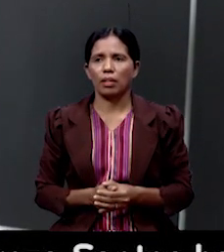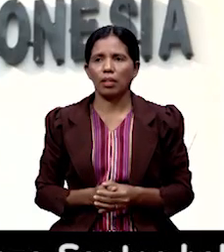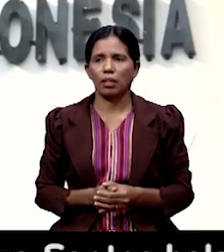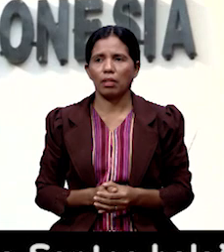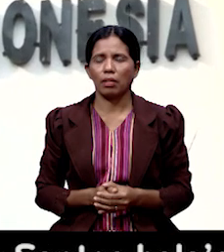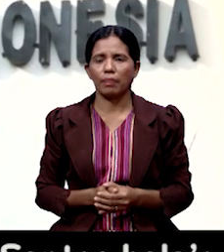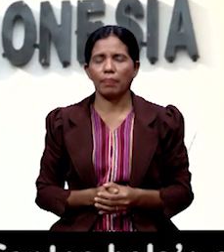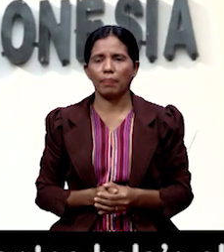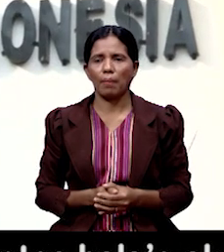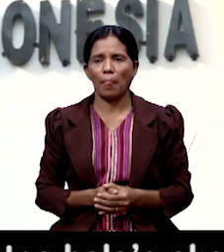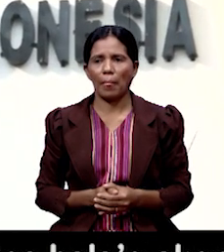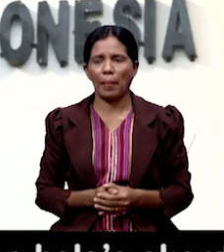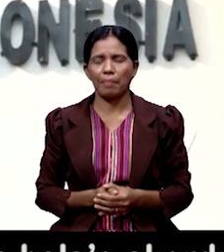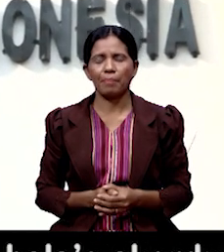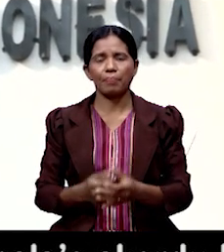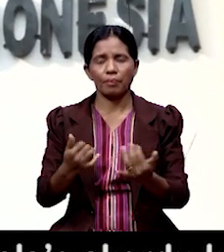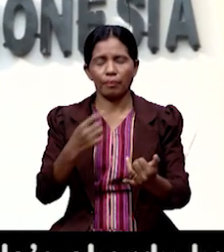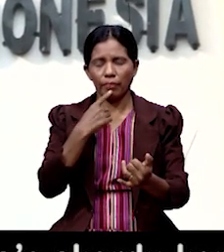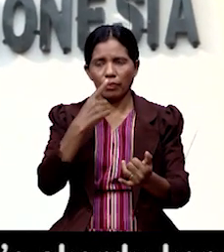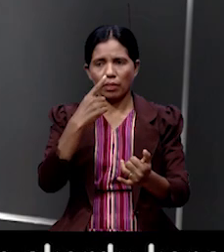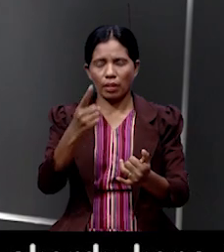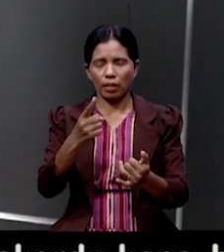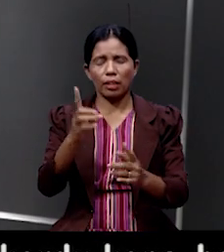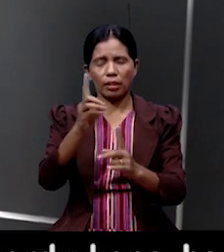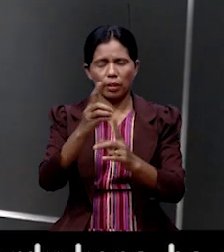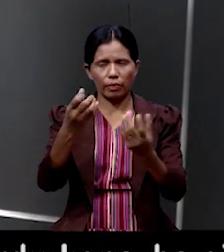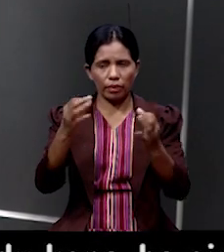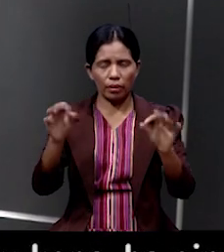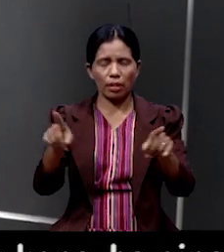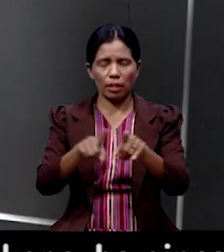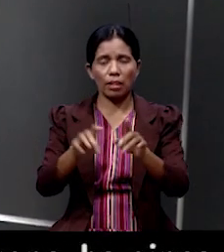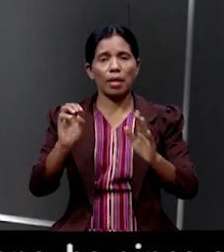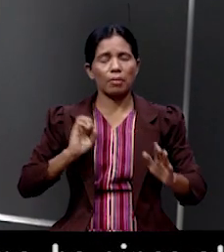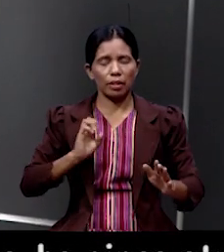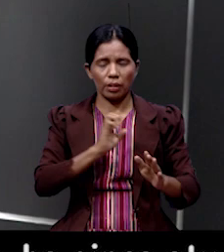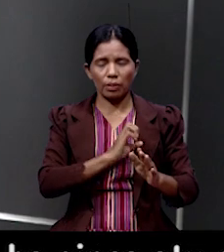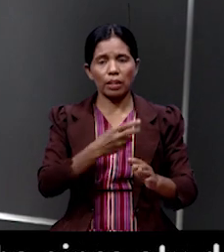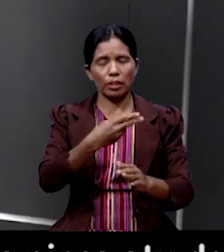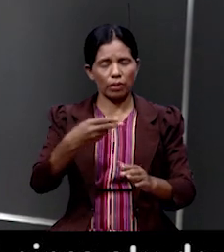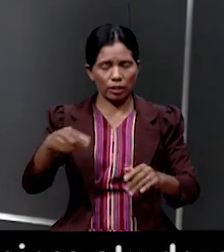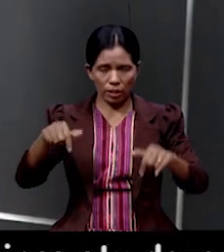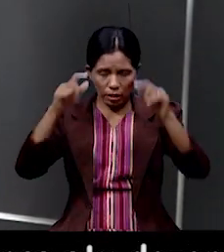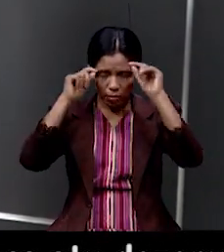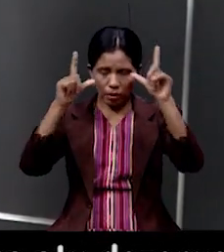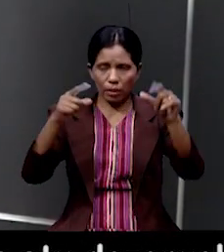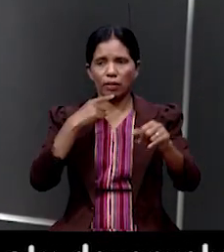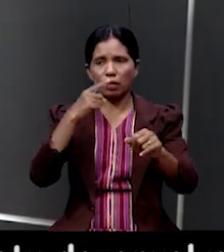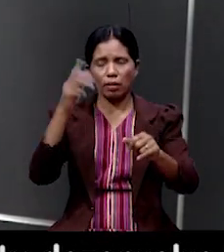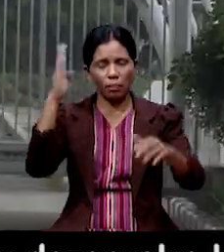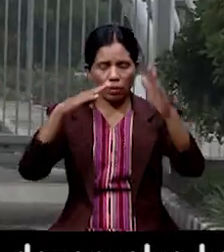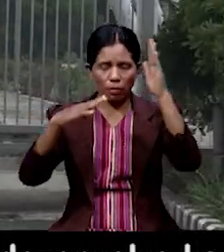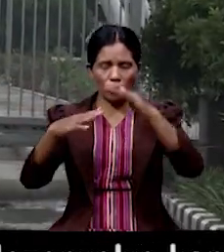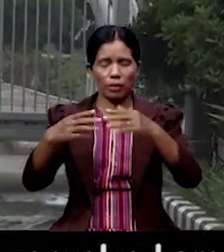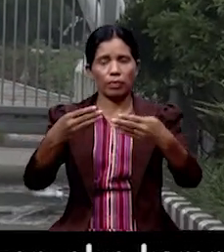ada. Sahat Sitorus atau lihat hirakne moloknya mandatu remata nudar ambassador Indonesia di Timor Leste. Sahat Sitorus mas konsidera problema